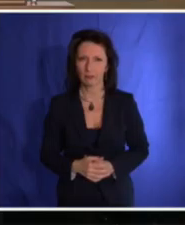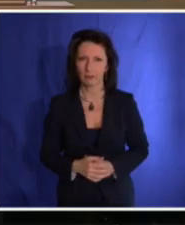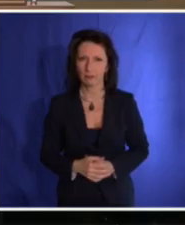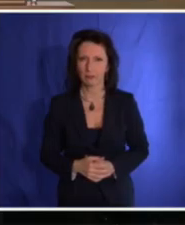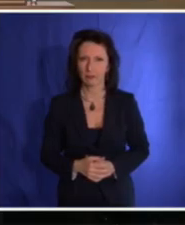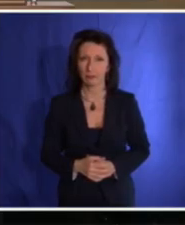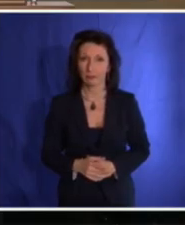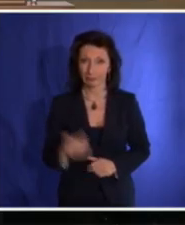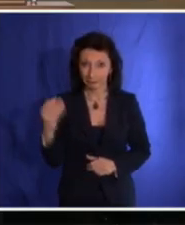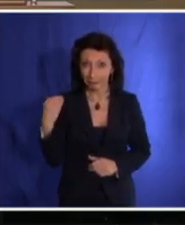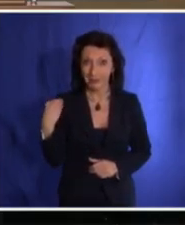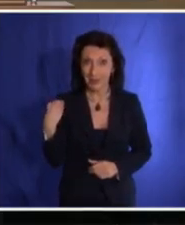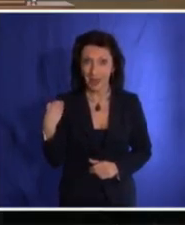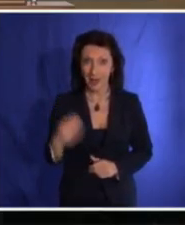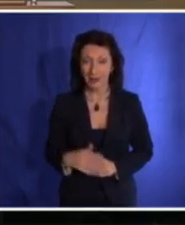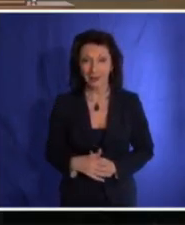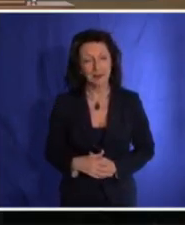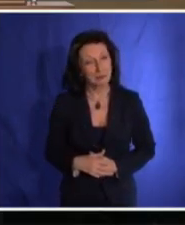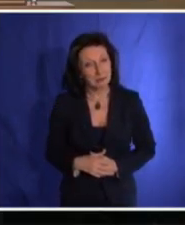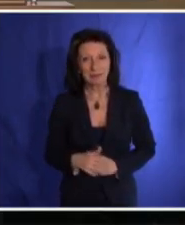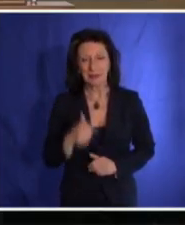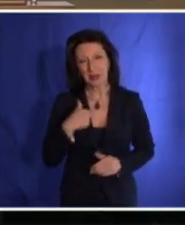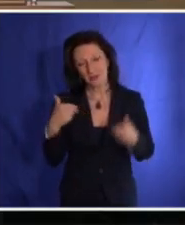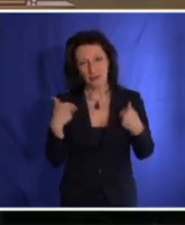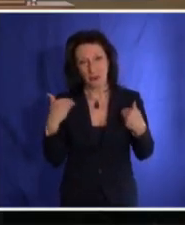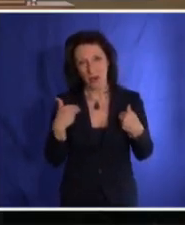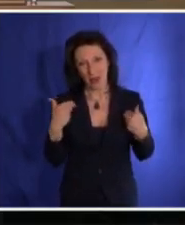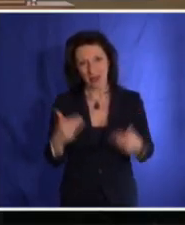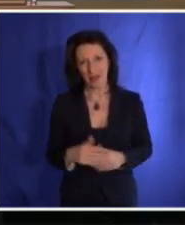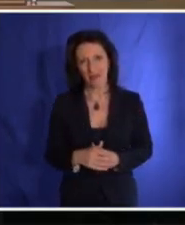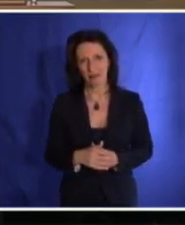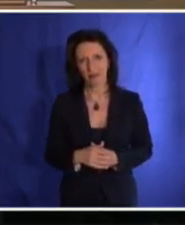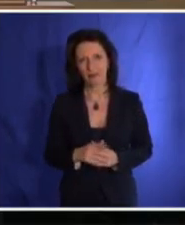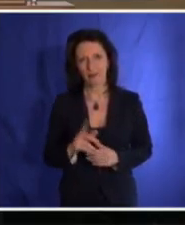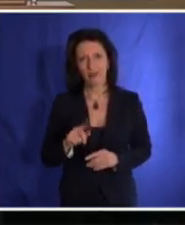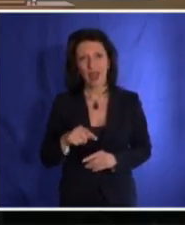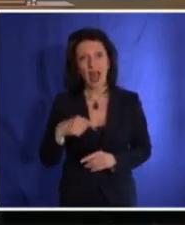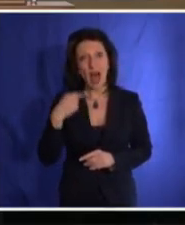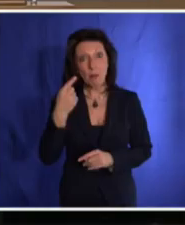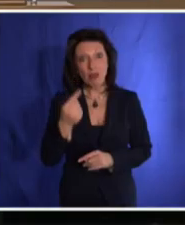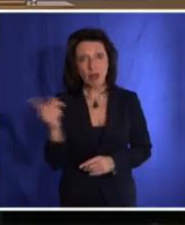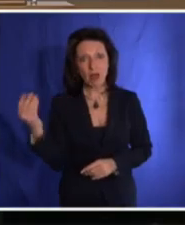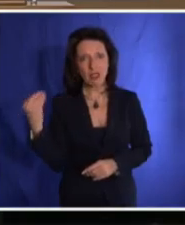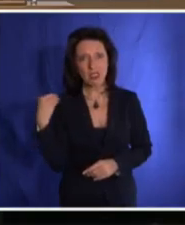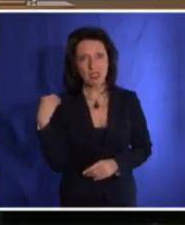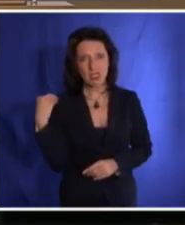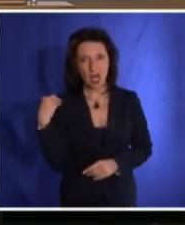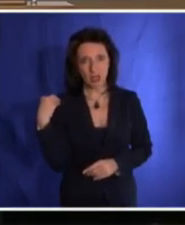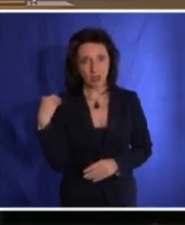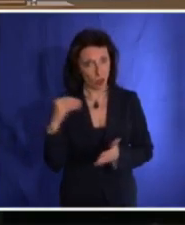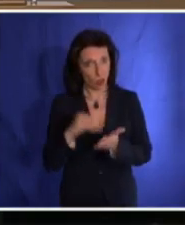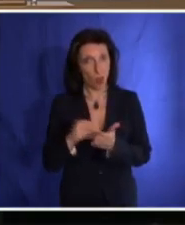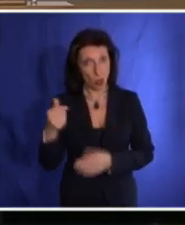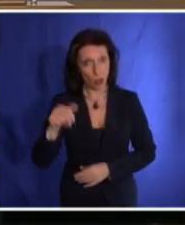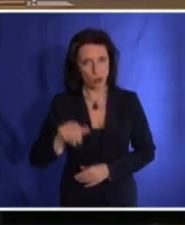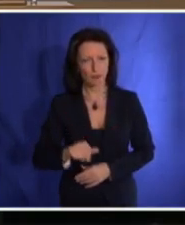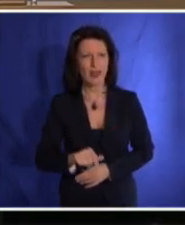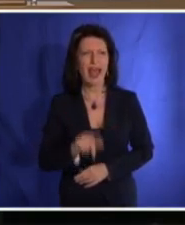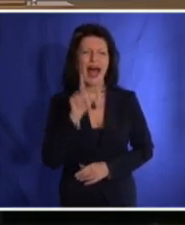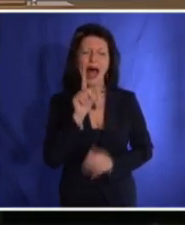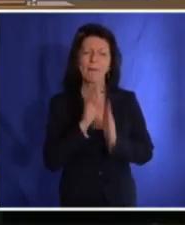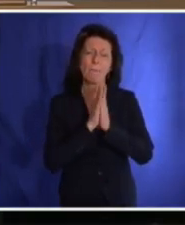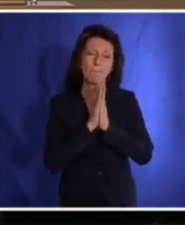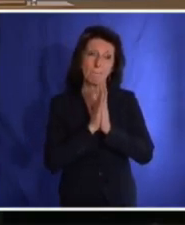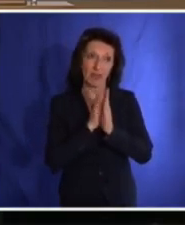diesen Zuspruch sehr gefreut. Aber dann sagt dieser Mann noch zu mir: Aber seid